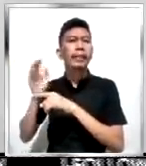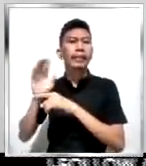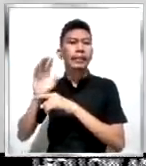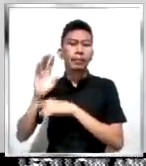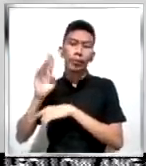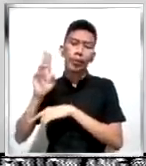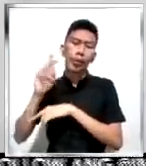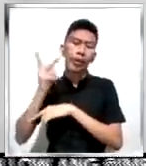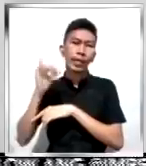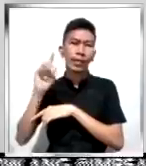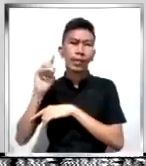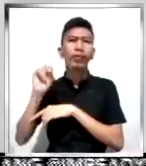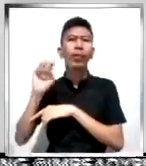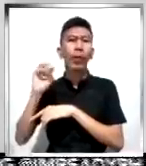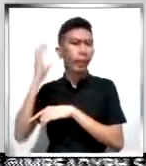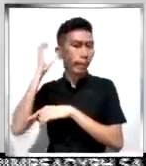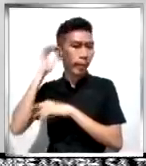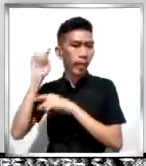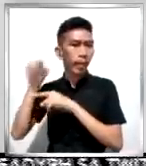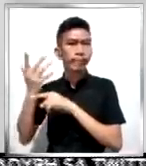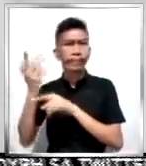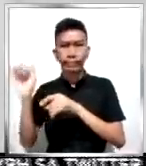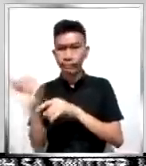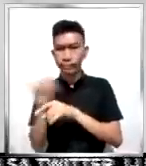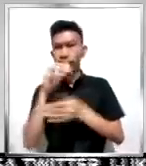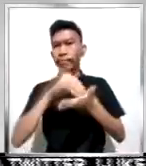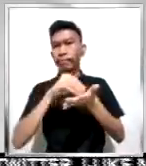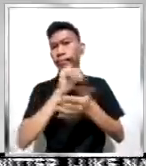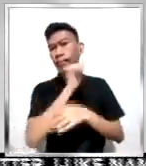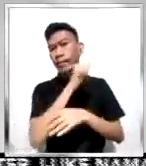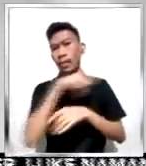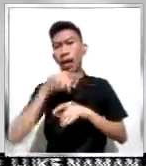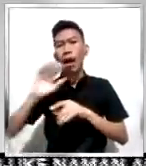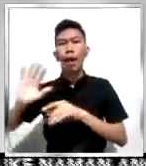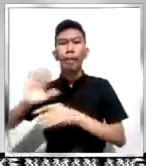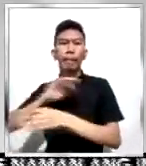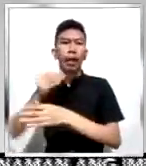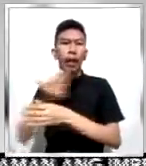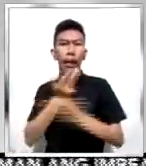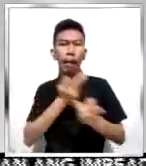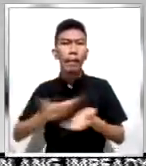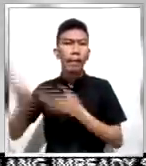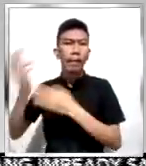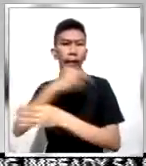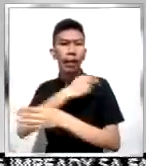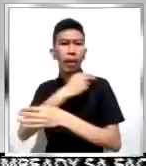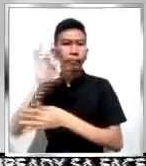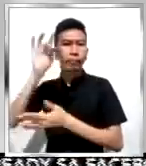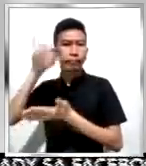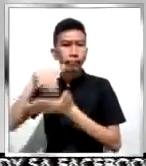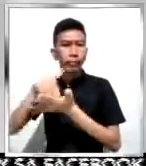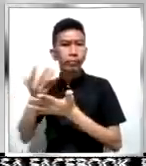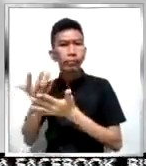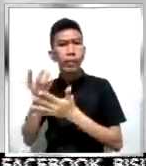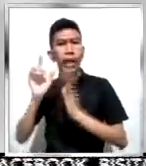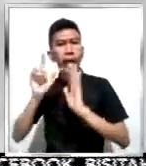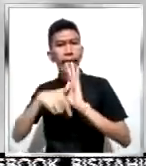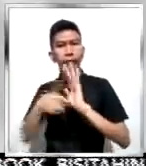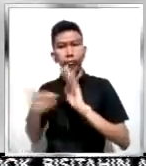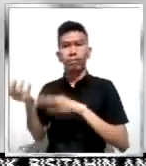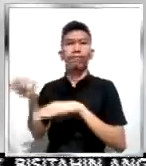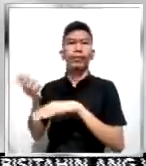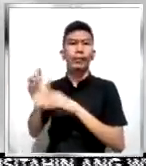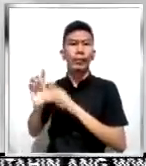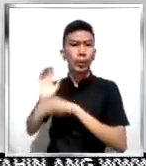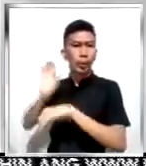isang online lending app ng 1,000 piso ng maospitalang anak. At nang madelay na raw siyang magbayad, sa mga Facebook post niya raw nagkomento